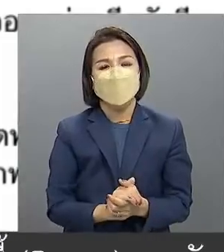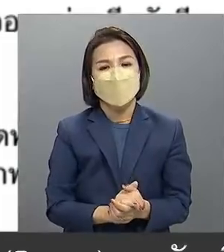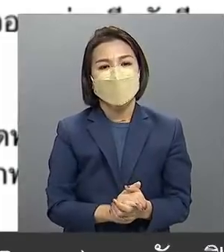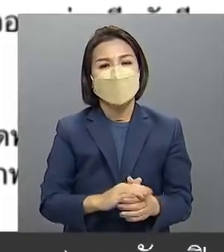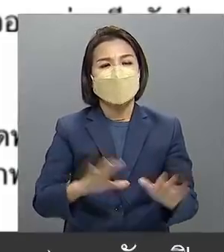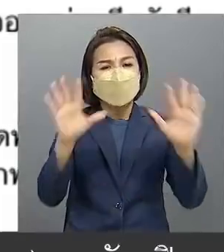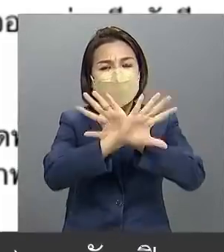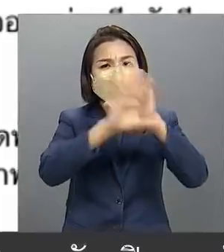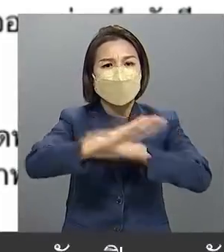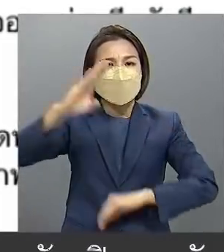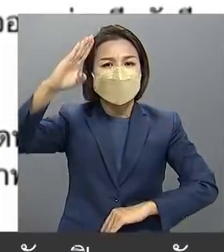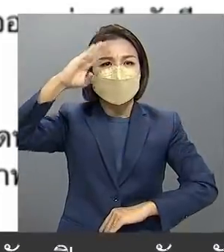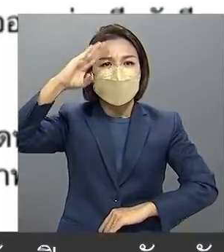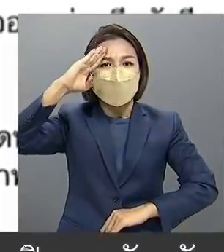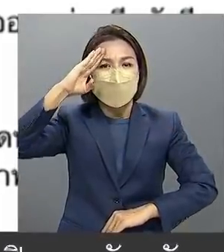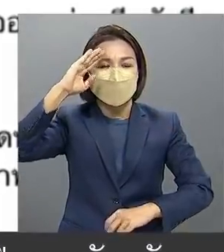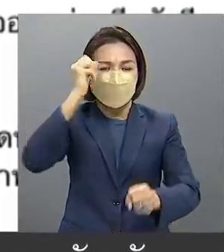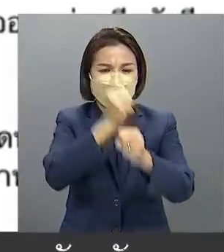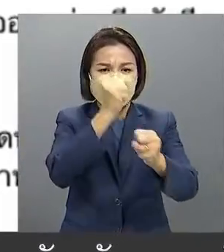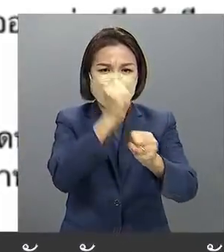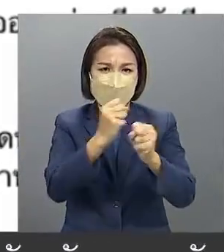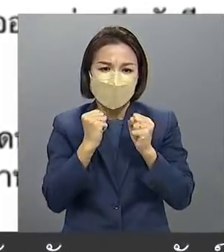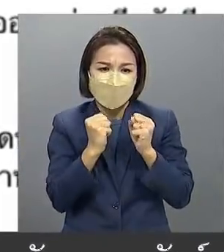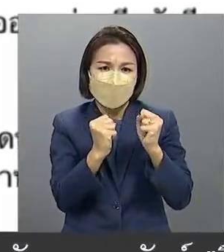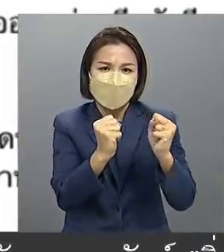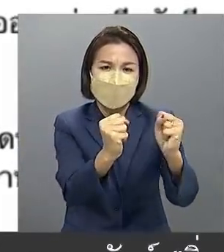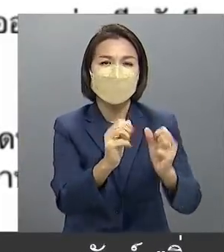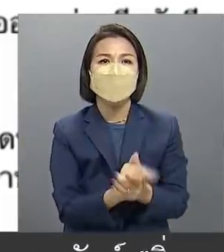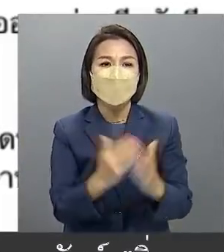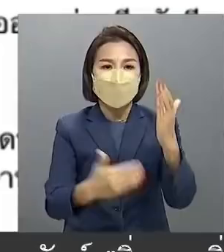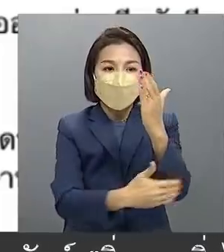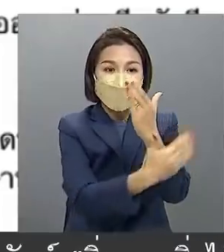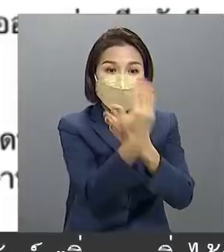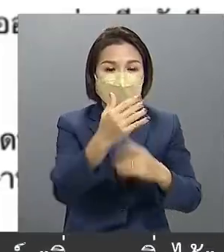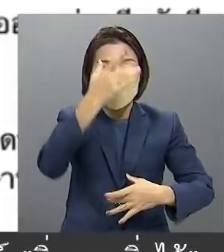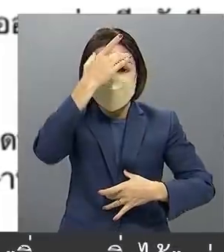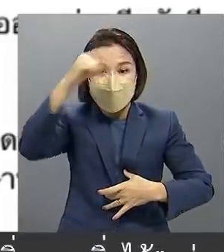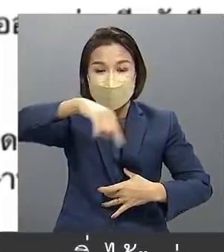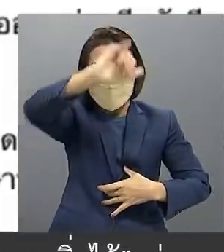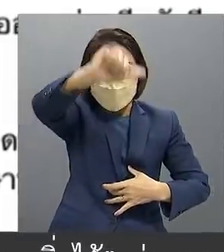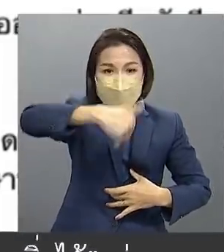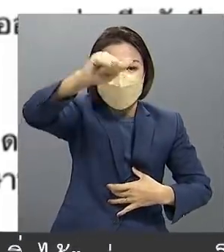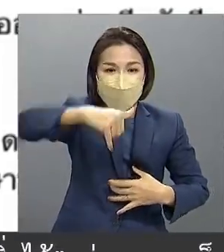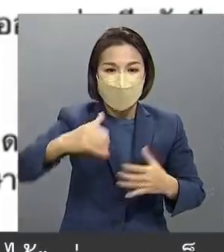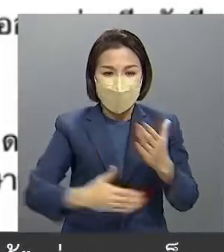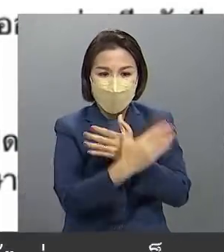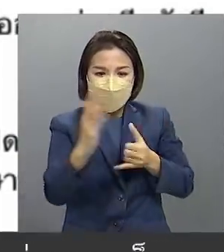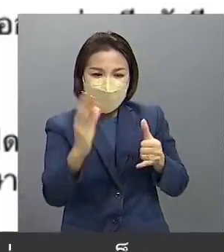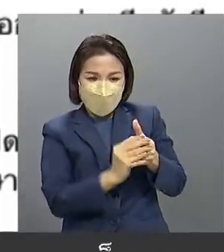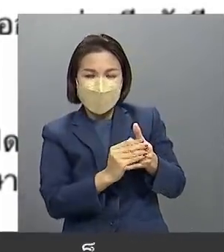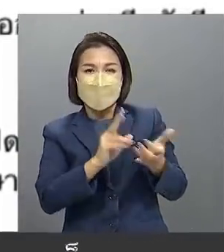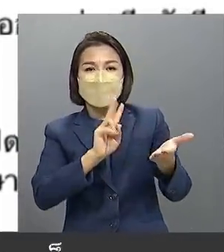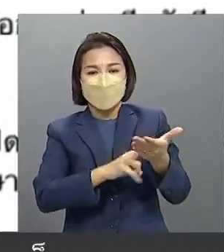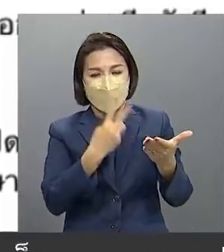กที่ต้องเสียสละตนเองโดยมีโอกาสได้รับเชื้อจากผู้ป่วยตลอดเวลาย่อมถือว่ามีความเสี่ยงสูงที่สุดกว่ากลุ่มใด